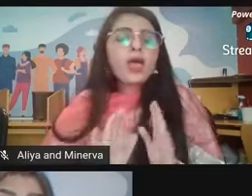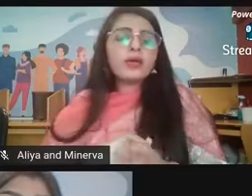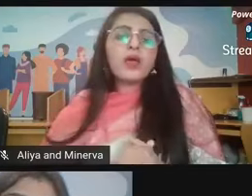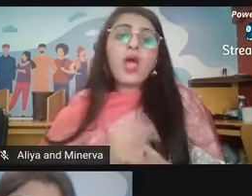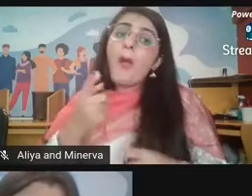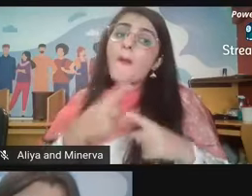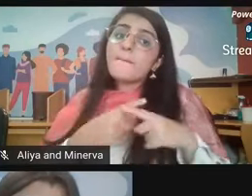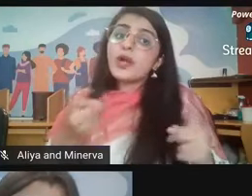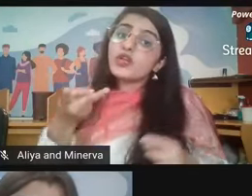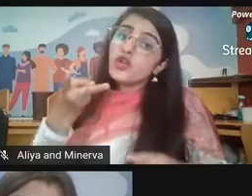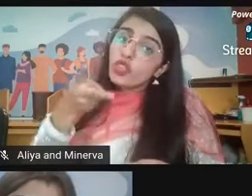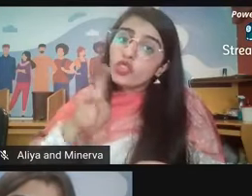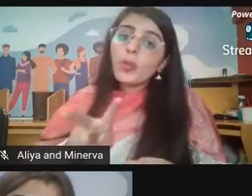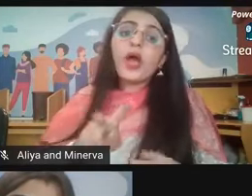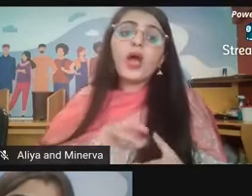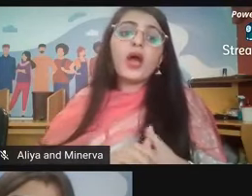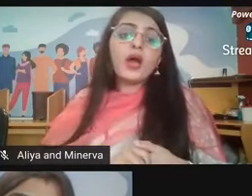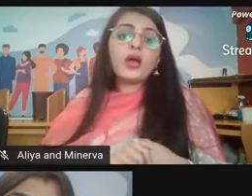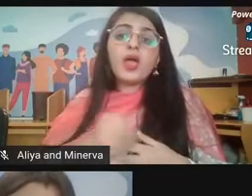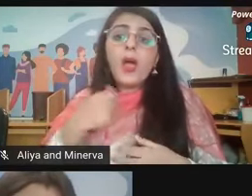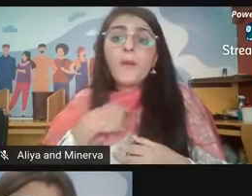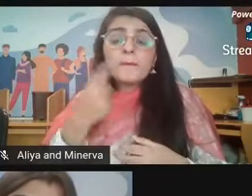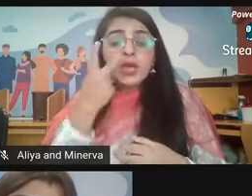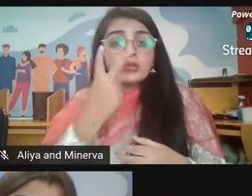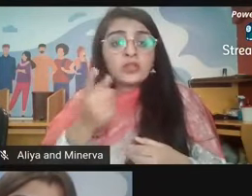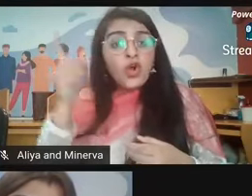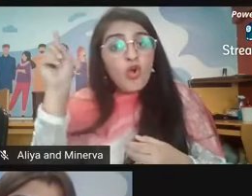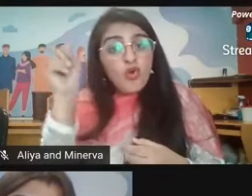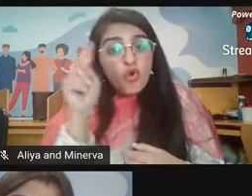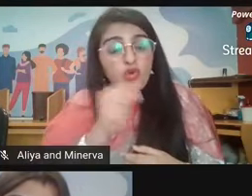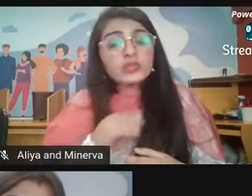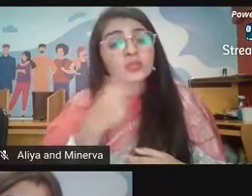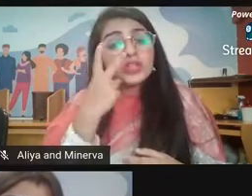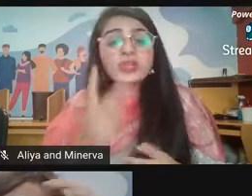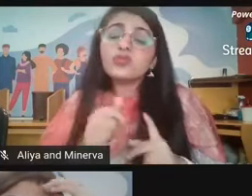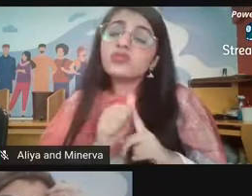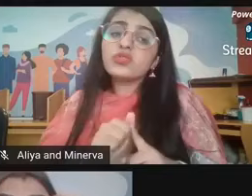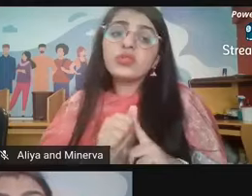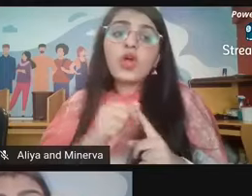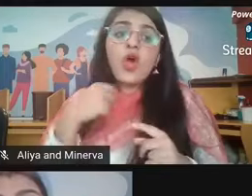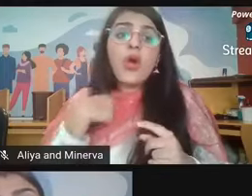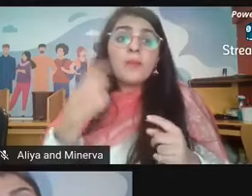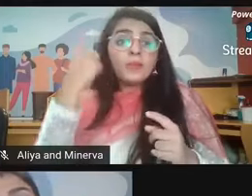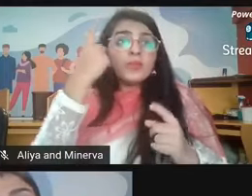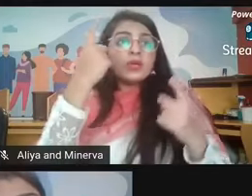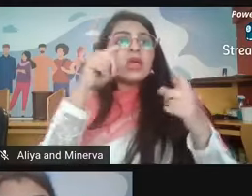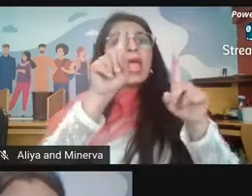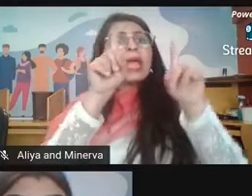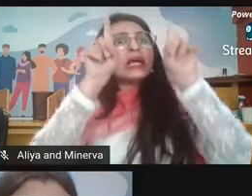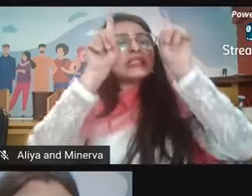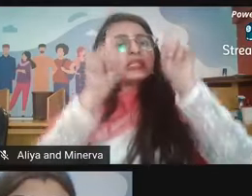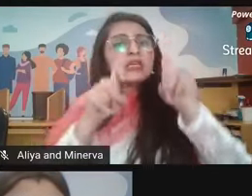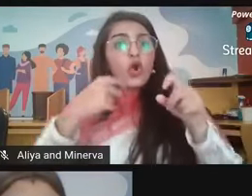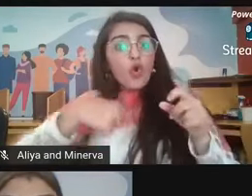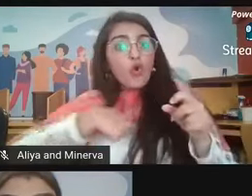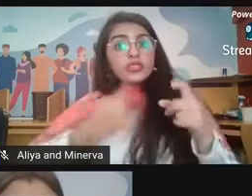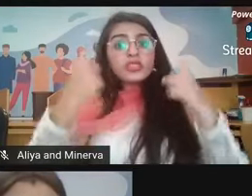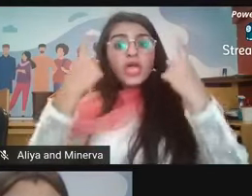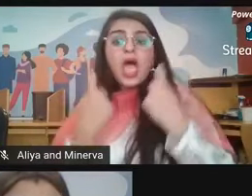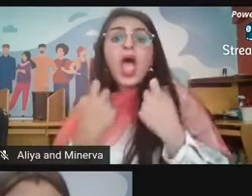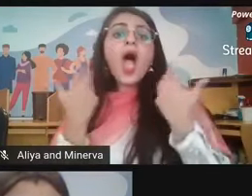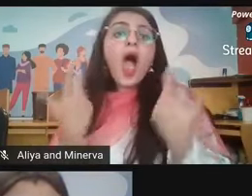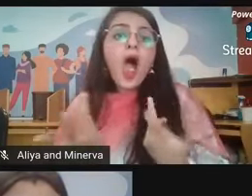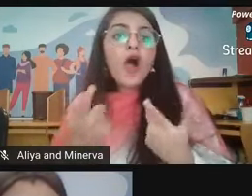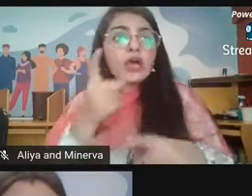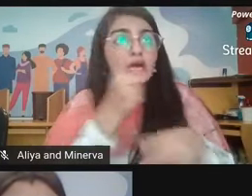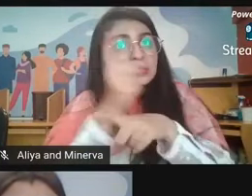वी नीड टू डिस्कस इट ऑन रेगुलर बेसिस। और अगर हम सेल्फ ब्रेस्ट एग्जामिनेशन ही लोगों को टॉट कर दें, उन्हें बता दें, तो